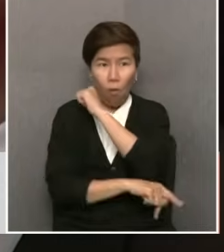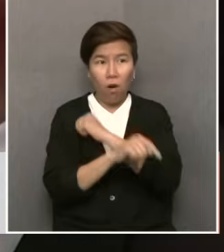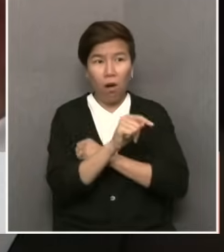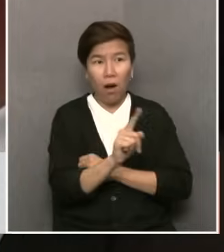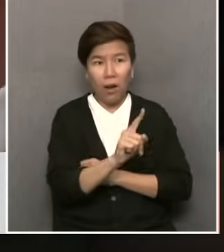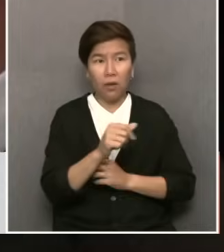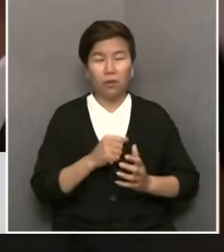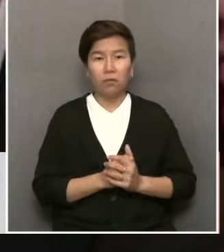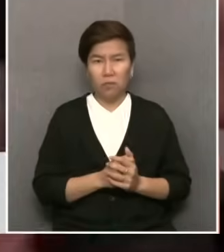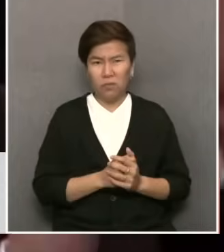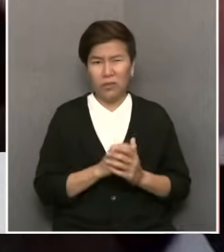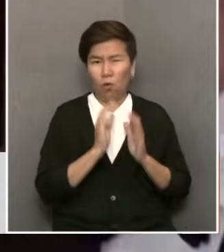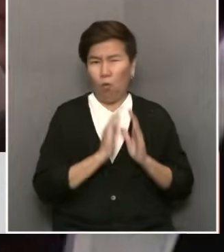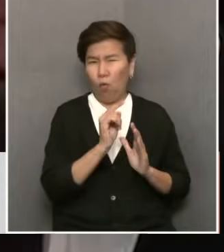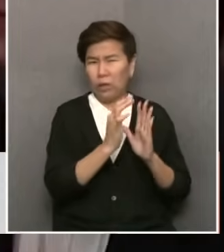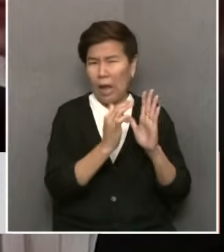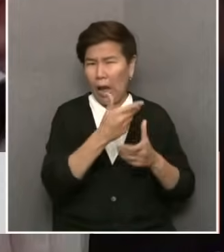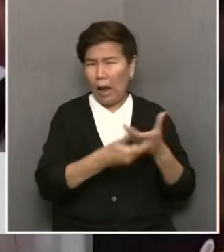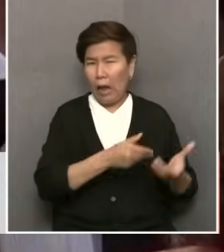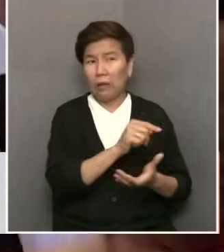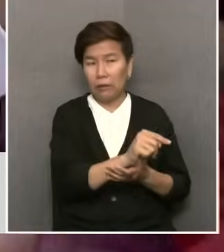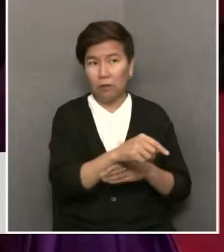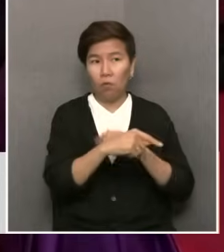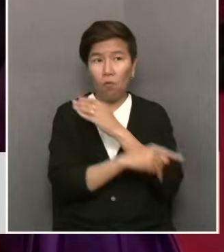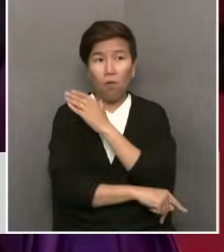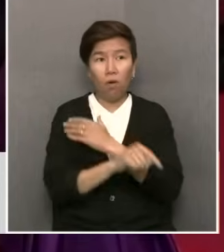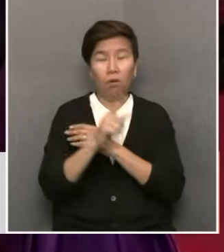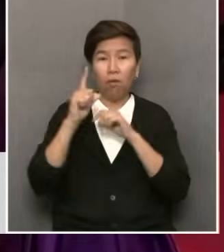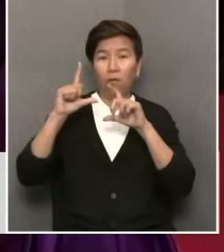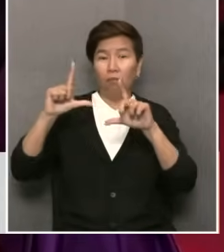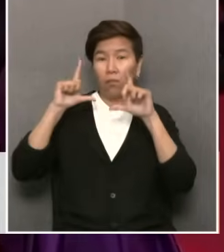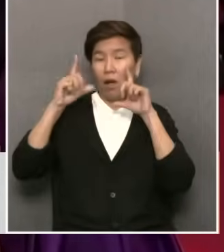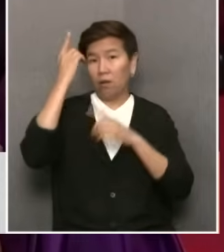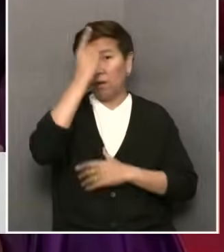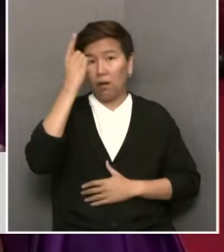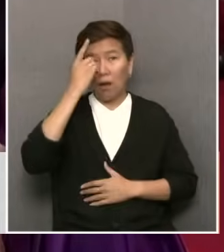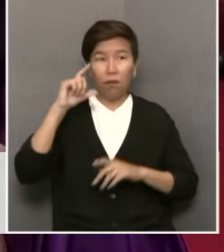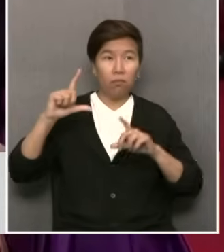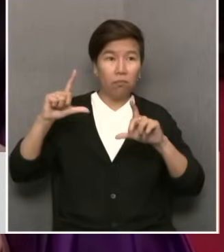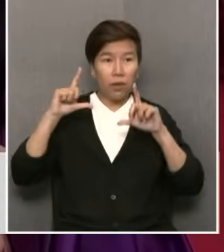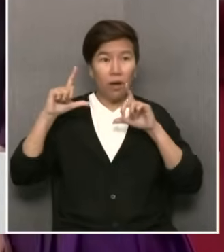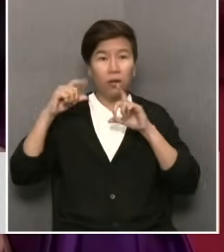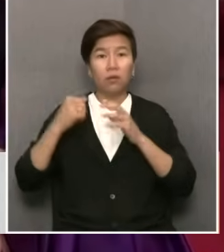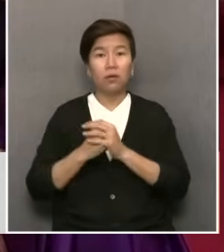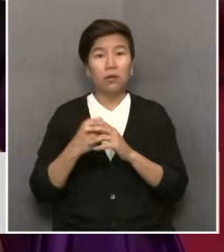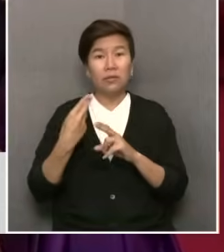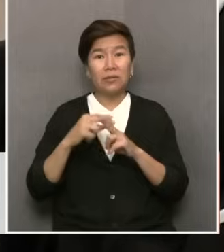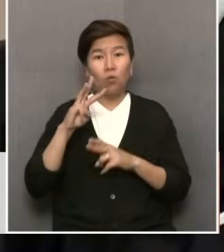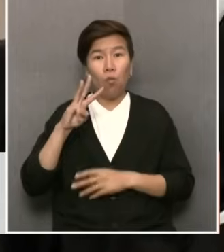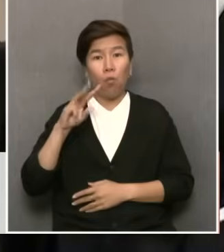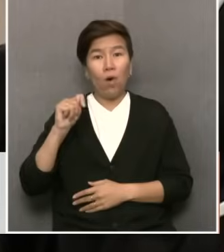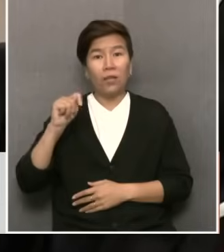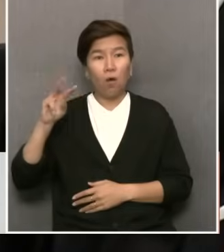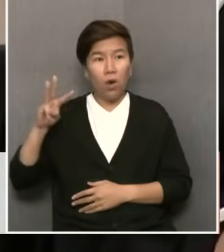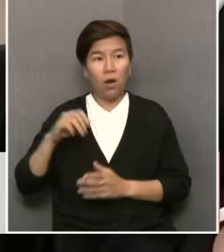ายยาคนหนึ่งอีซอนคยุนลดลั่นในฐานะนักแสดงมานานโด่งดังจากซีรีส์เรื่อง White Tower และ